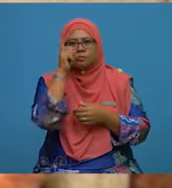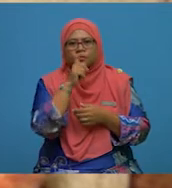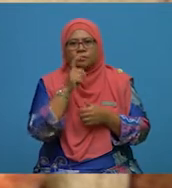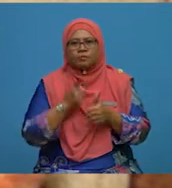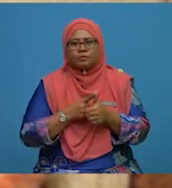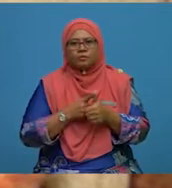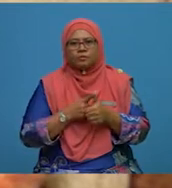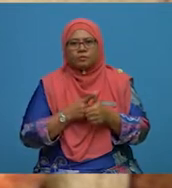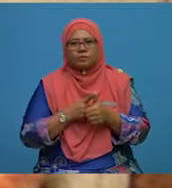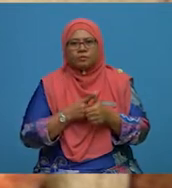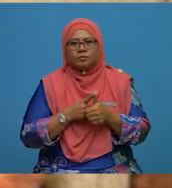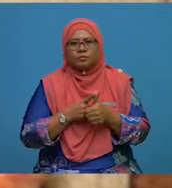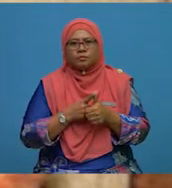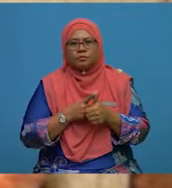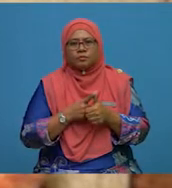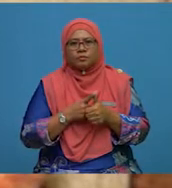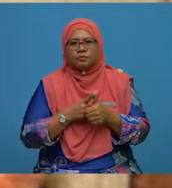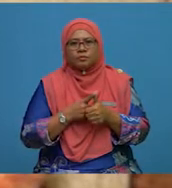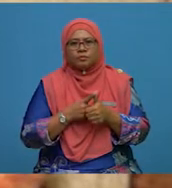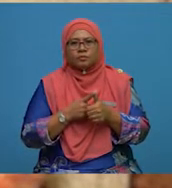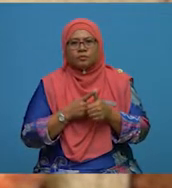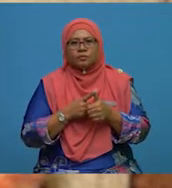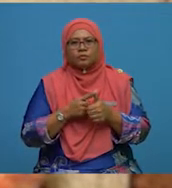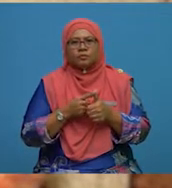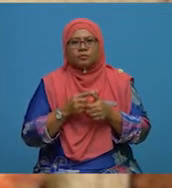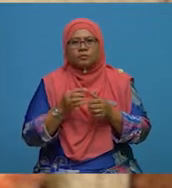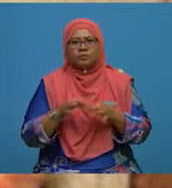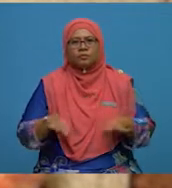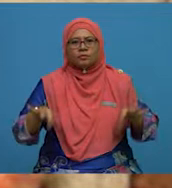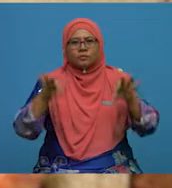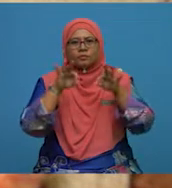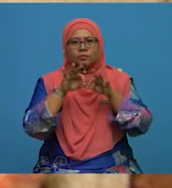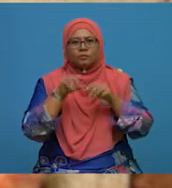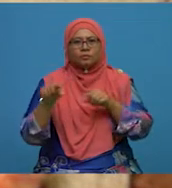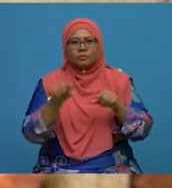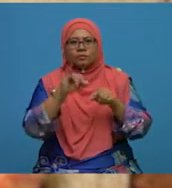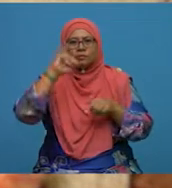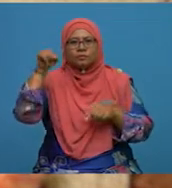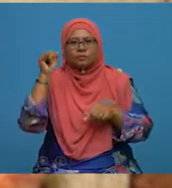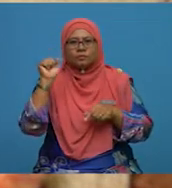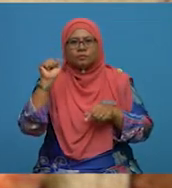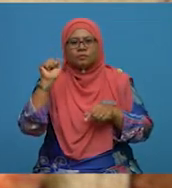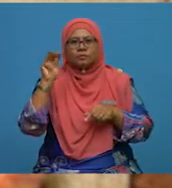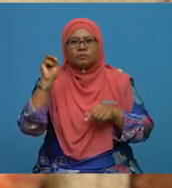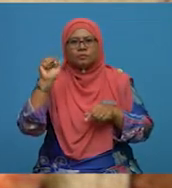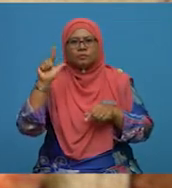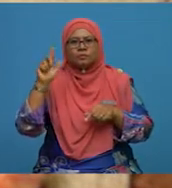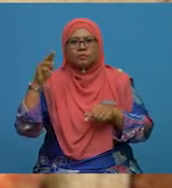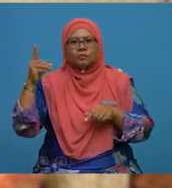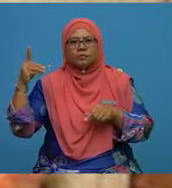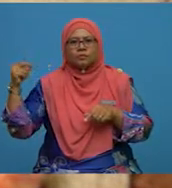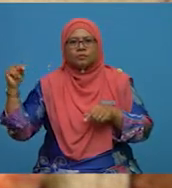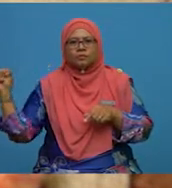Soalan pertama, huraikan peranan Jamaluddin Al-Afghani dan Muhammad Abduh